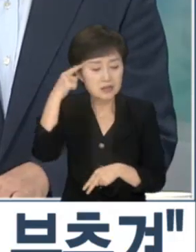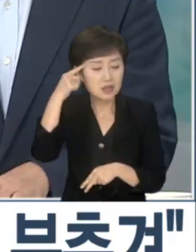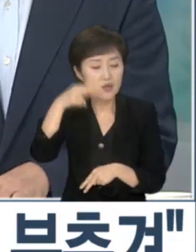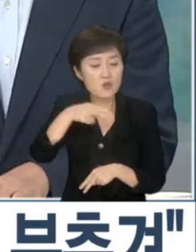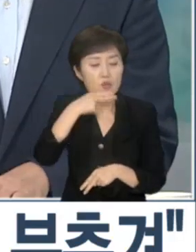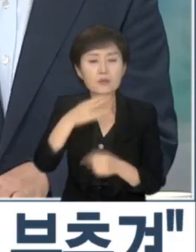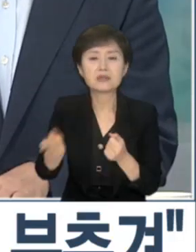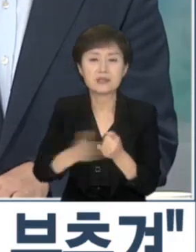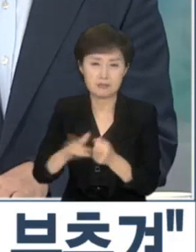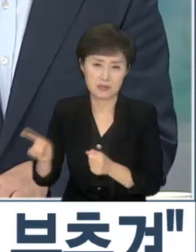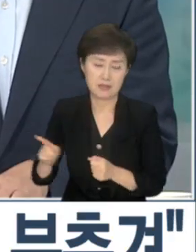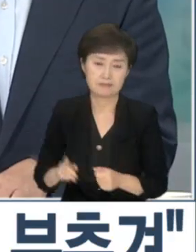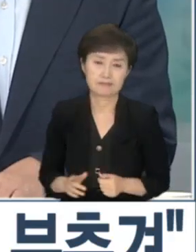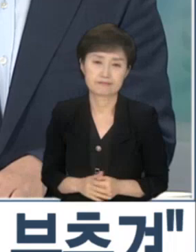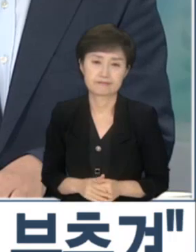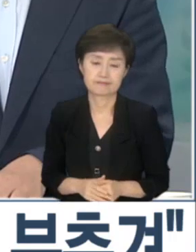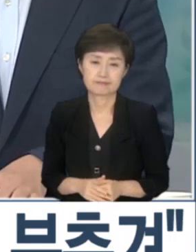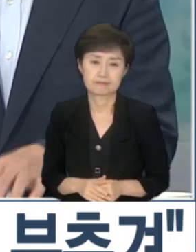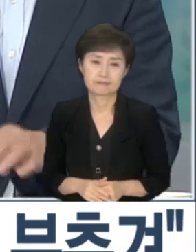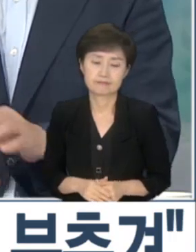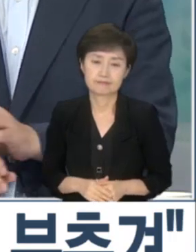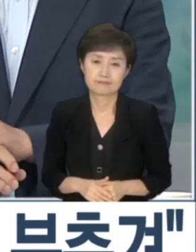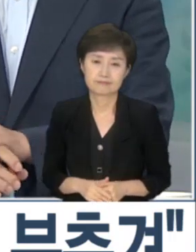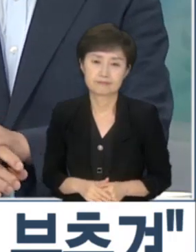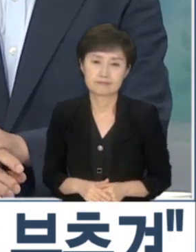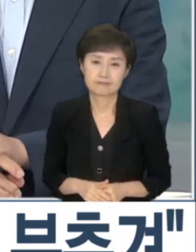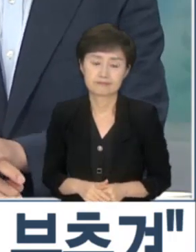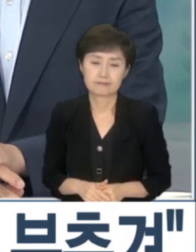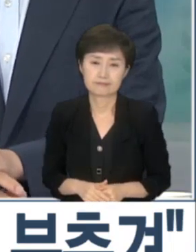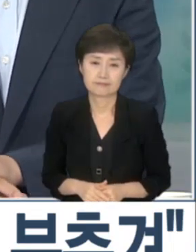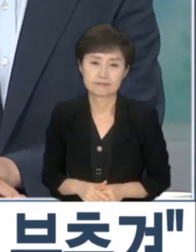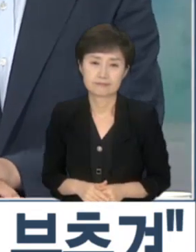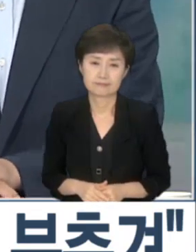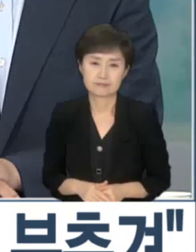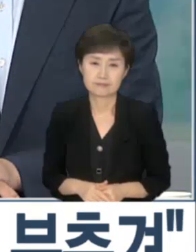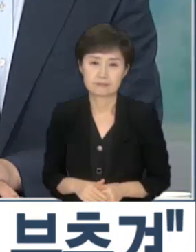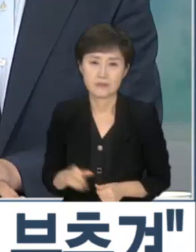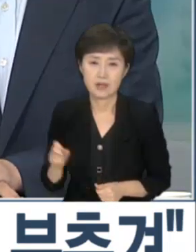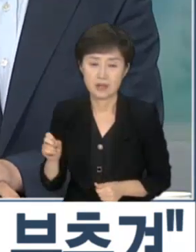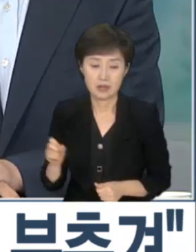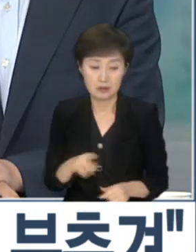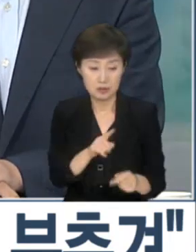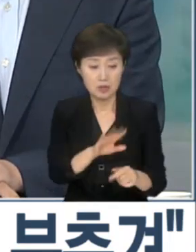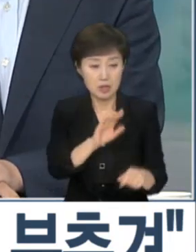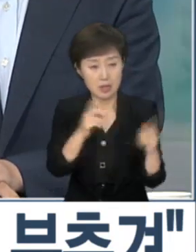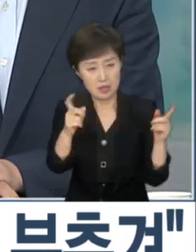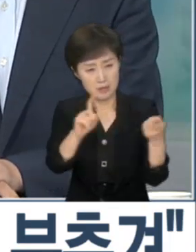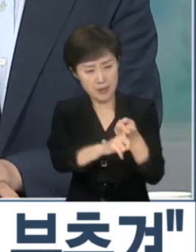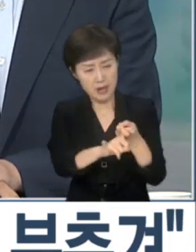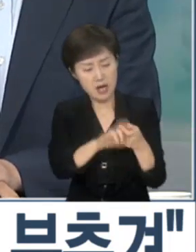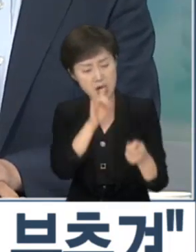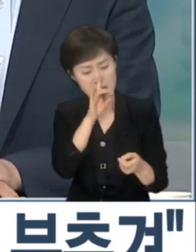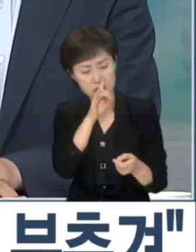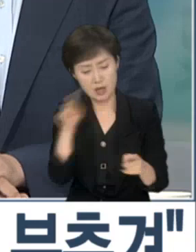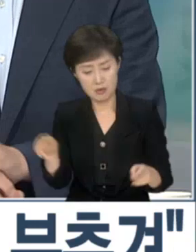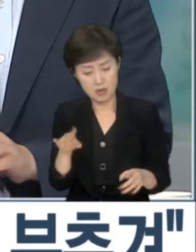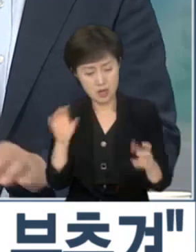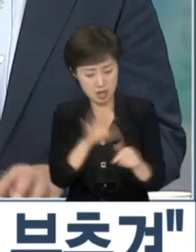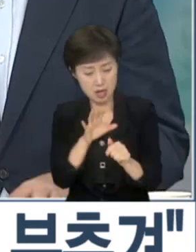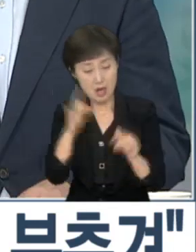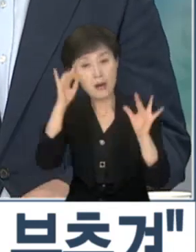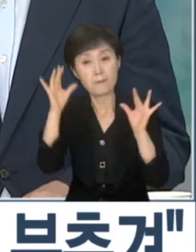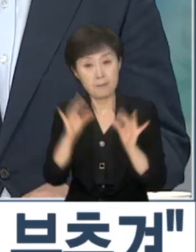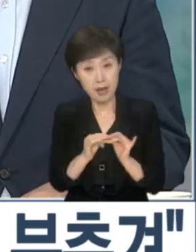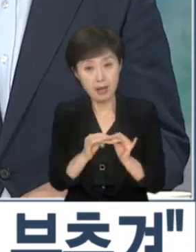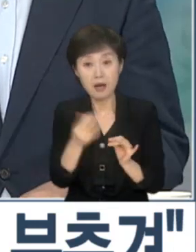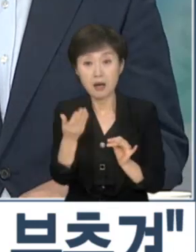이런 말들을 하고 있는 겁니다 교탄의 목소리는 여야가 동일하게 되고 있습니다만 원인 파악에 있어서는